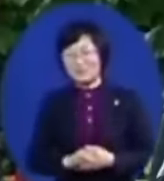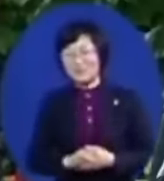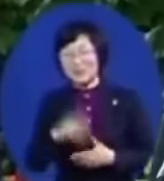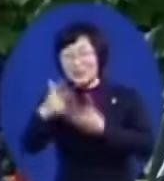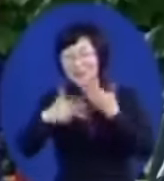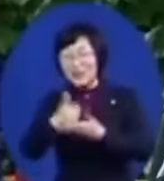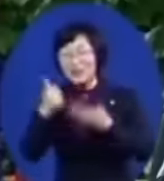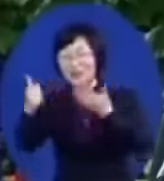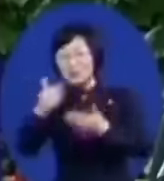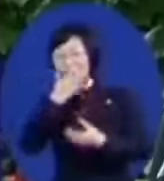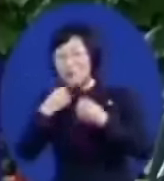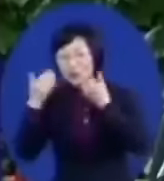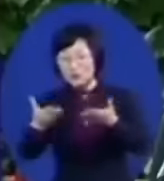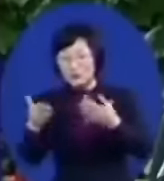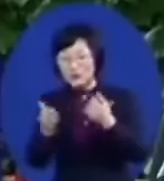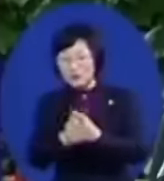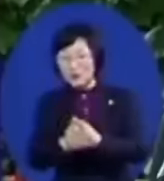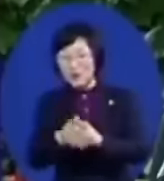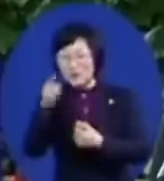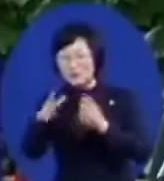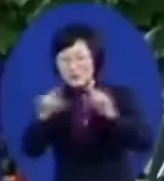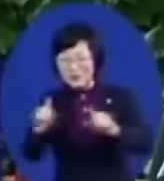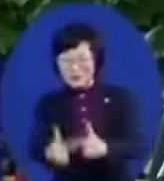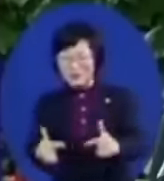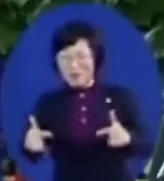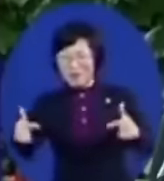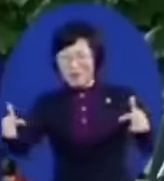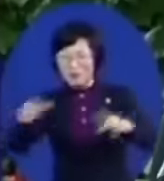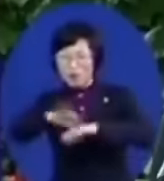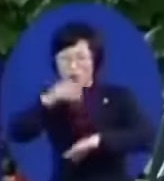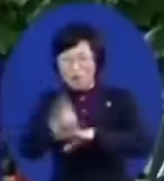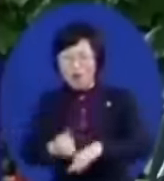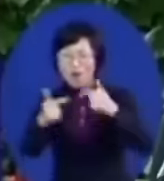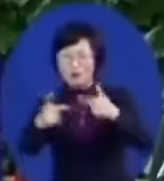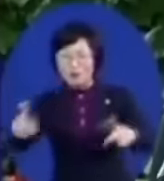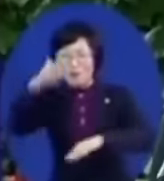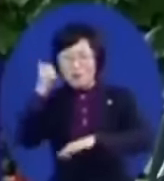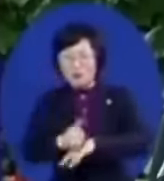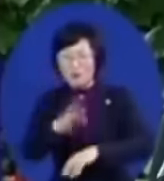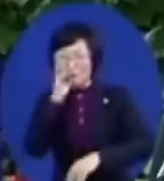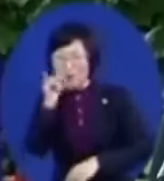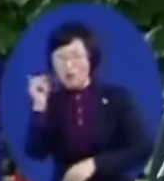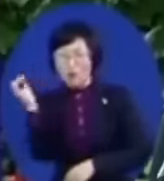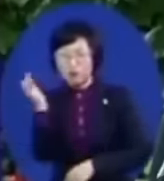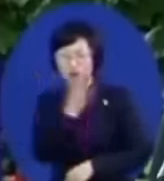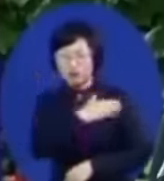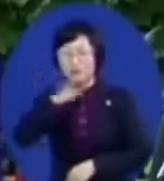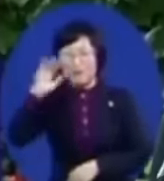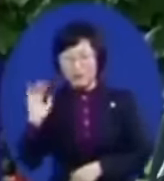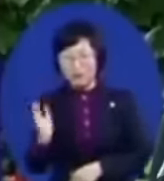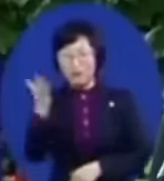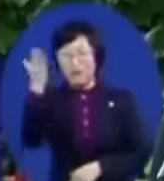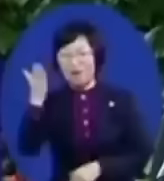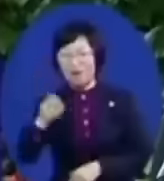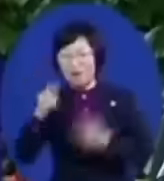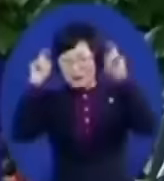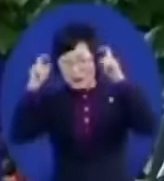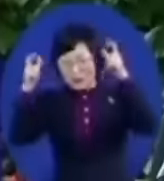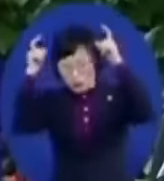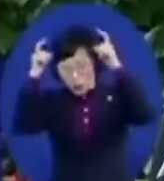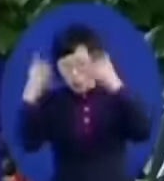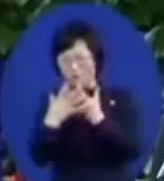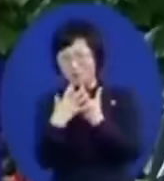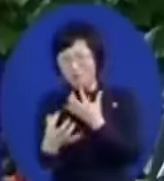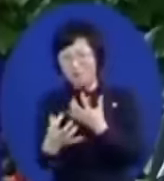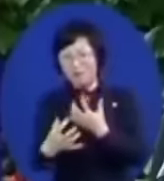야훼께서 복을 주심으로 그 사람이 창대하고 왕성하여 마침내 거부가 되어 양과 소가 때를 이루고 종이